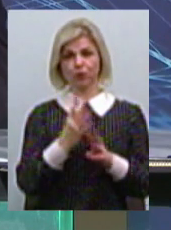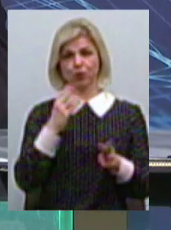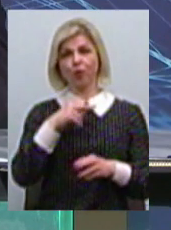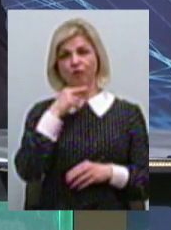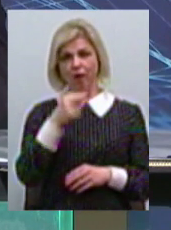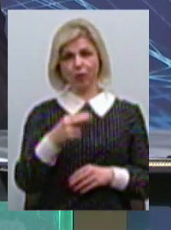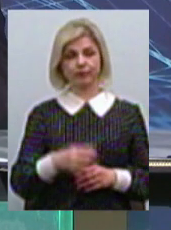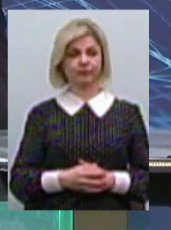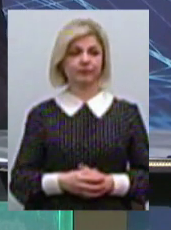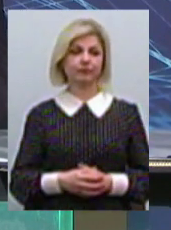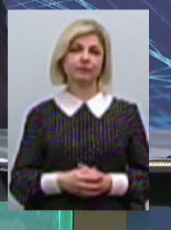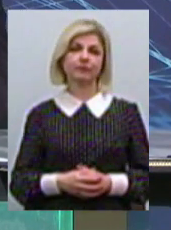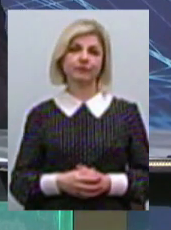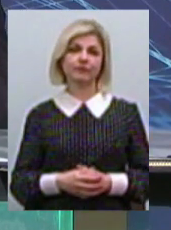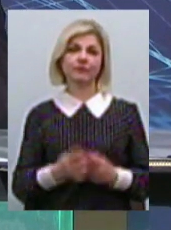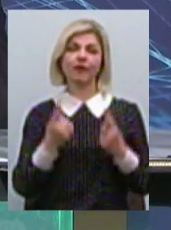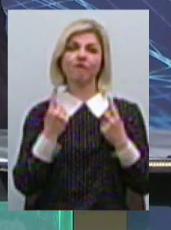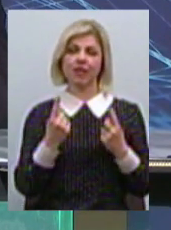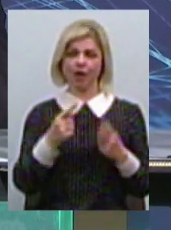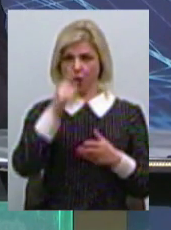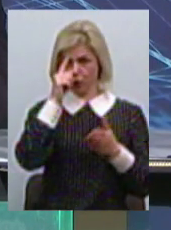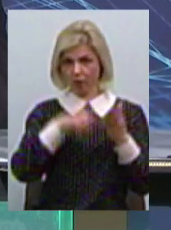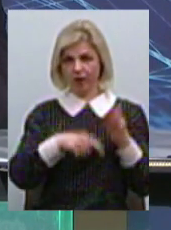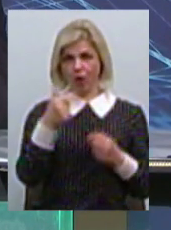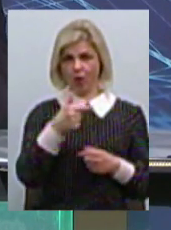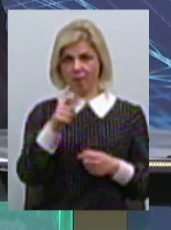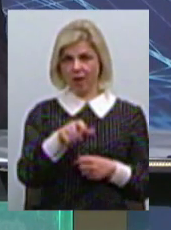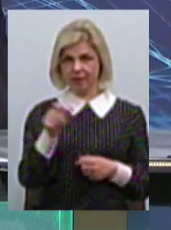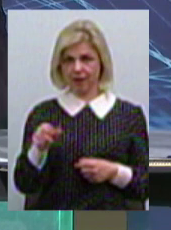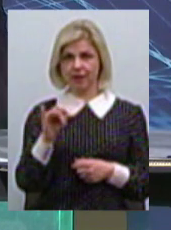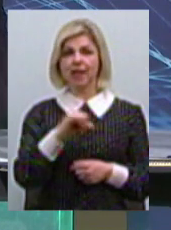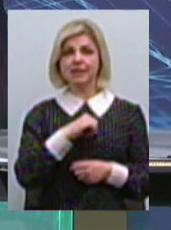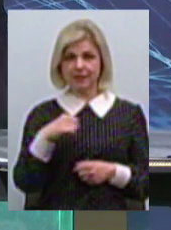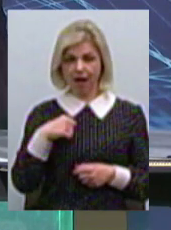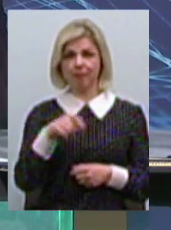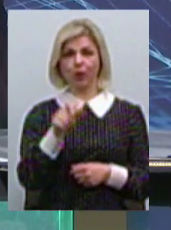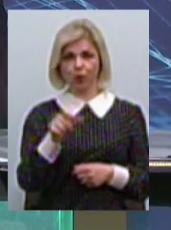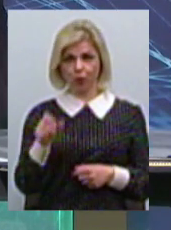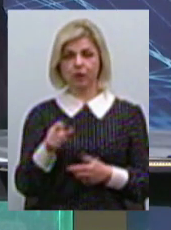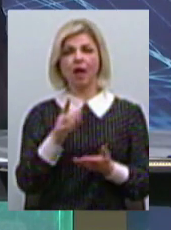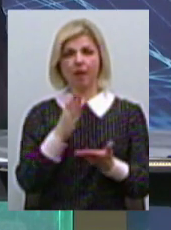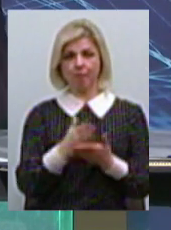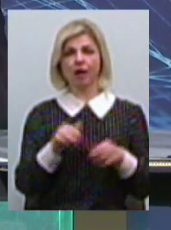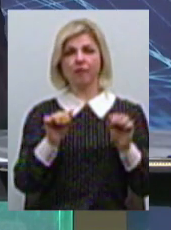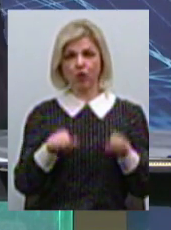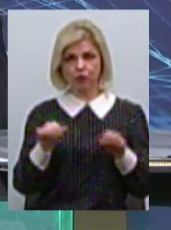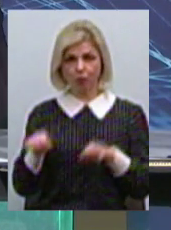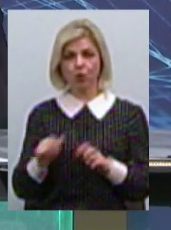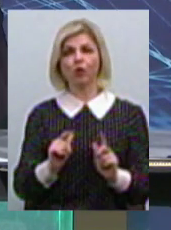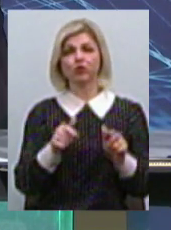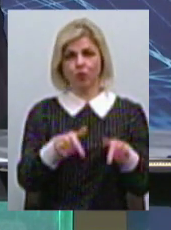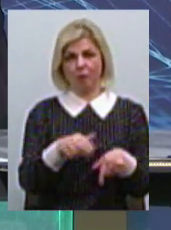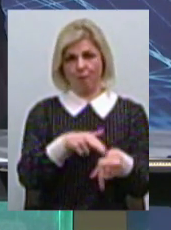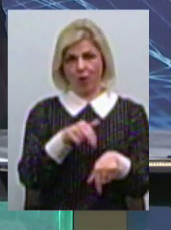увагу, це перше, велика довіра громадян. І самі ж громадяни мають змогу вступити в